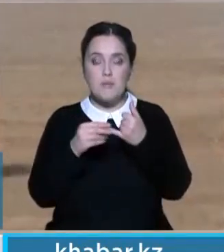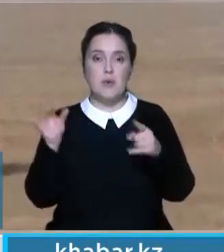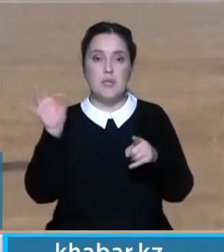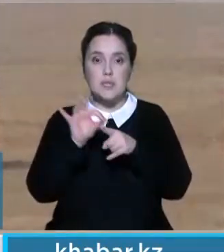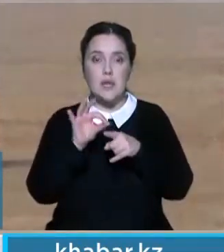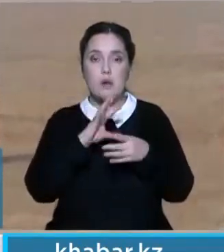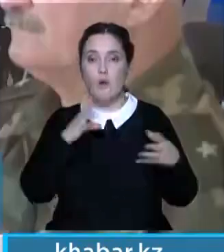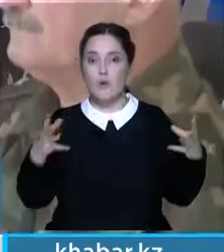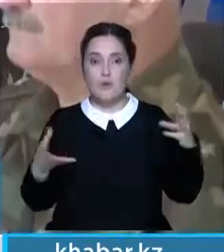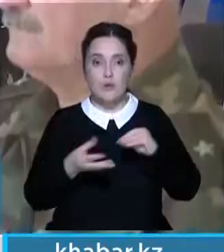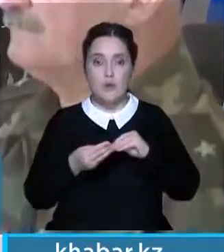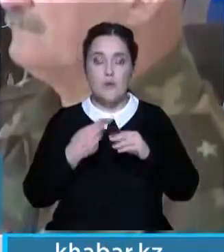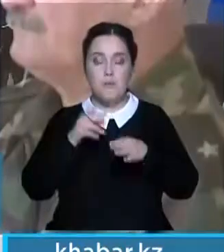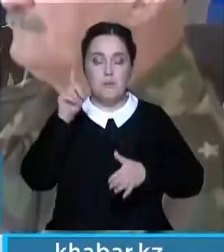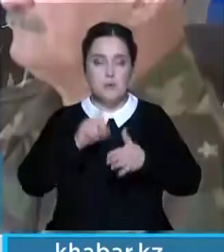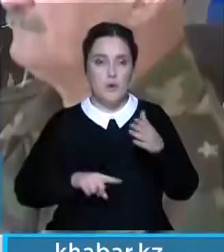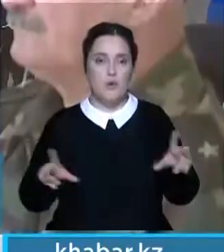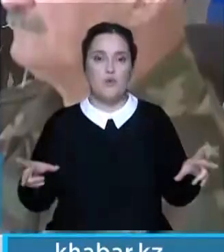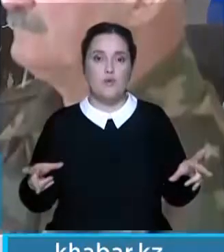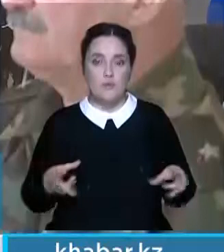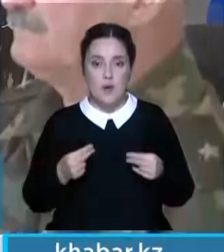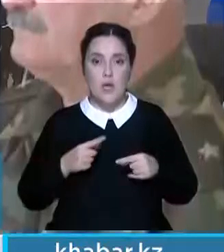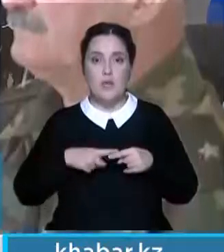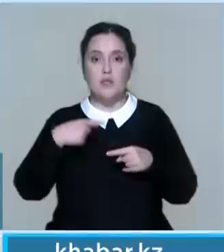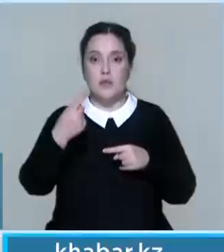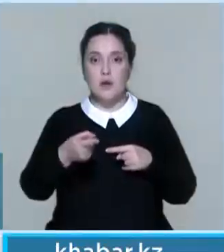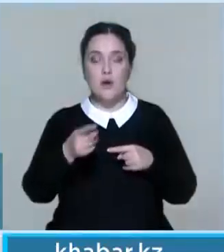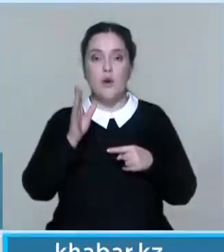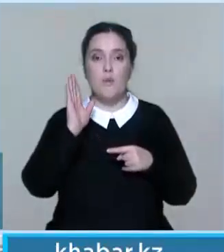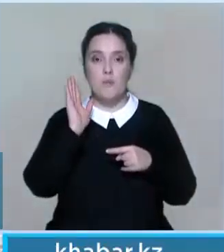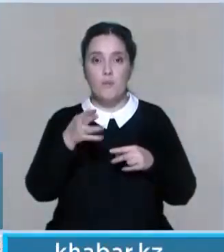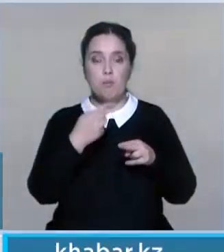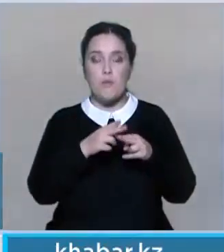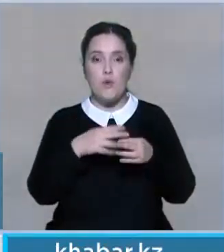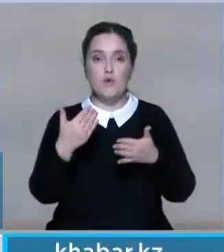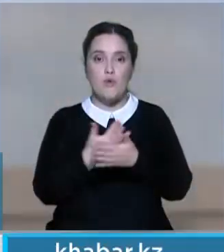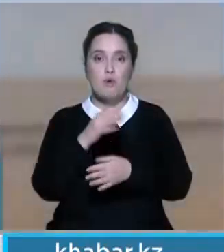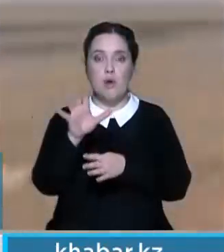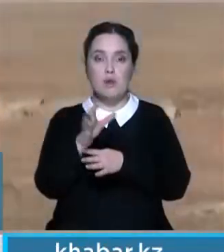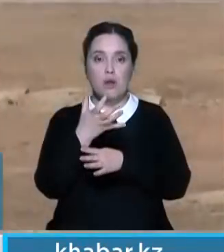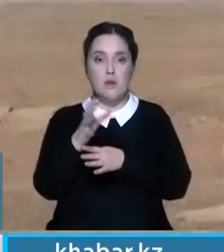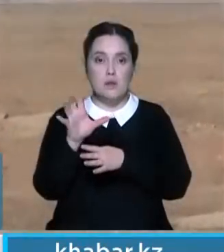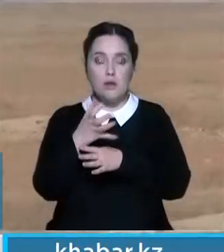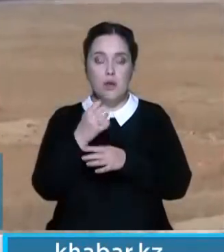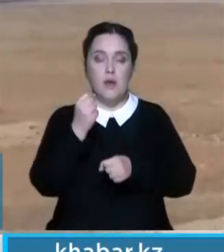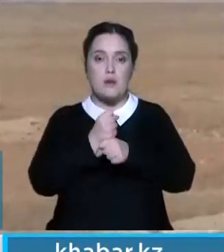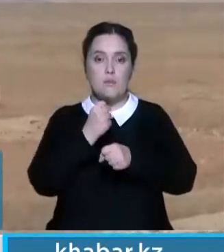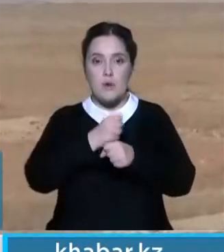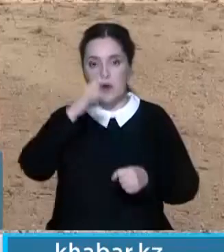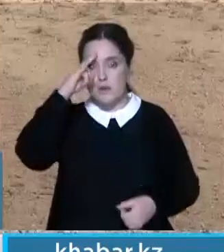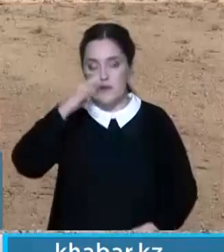Результаты боевых стрельб военными признаны успешными. Следующим шагом станут войсковые испытания новых радиолокационных станций, которые разработаны в